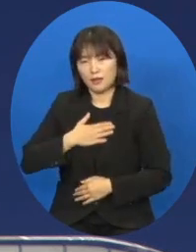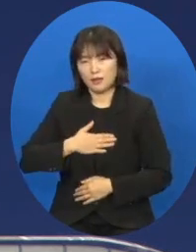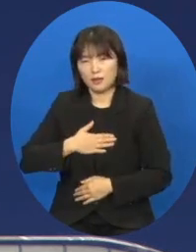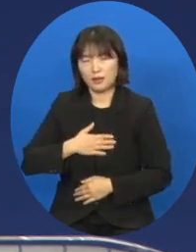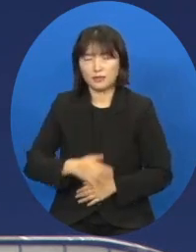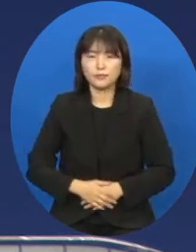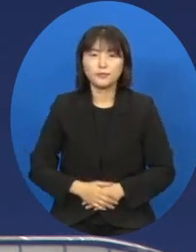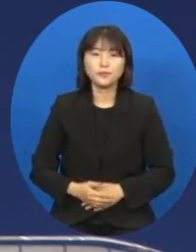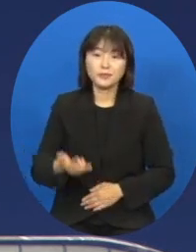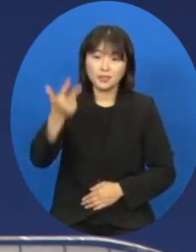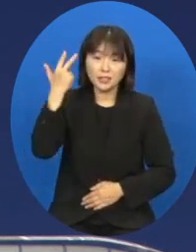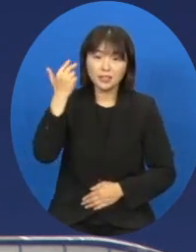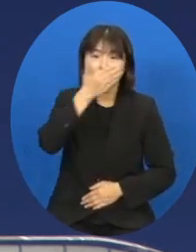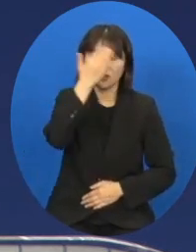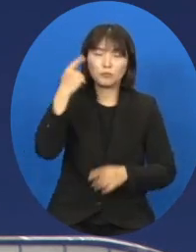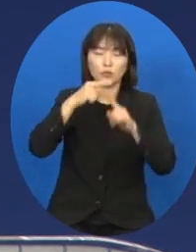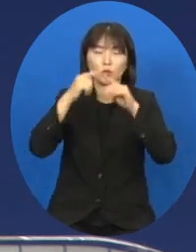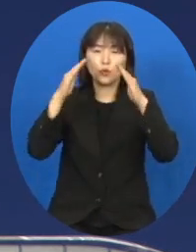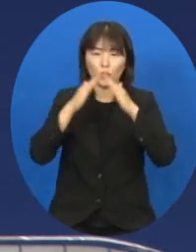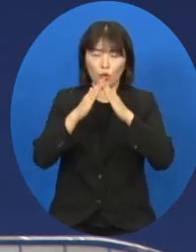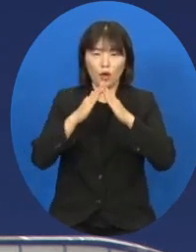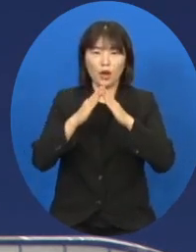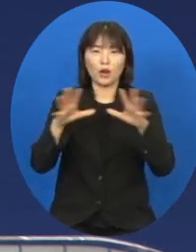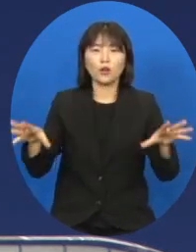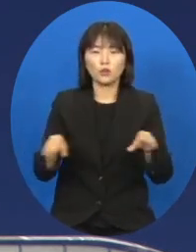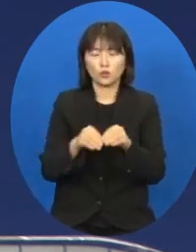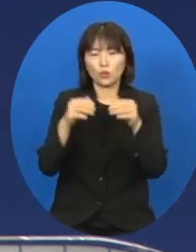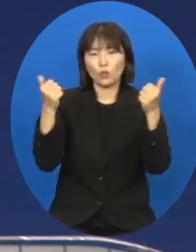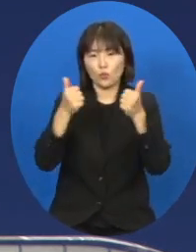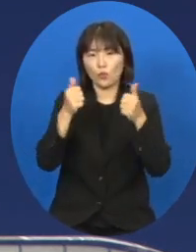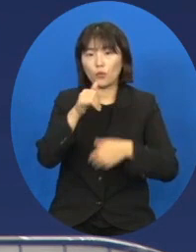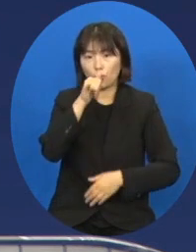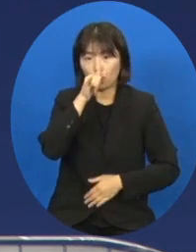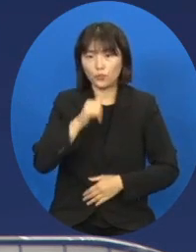지난 주일에 젊은이 교회 총회가 열렸습니다.